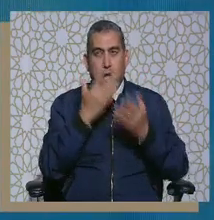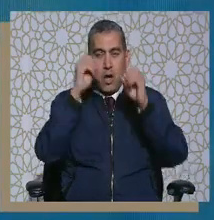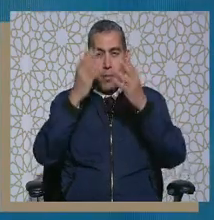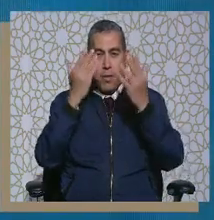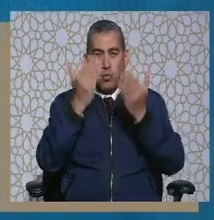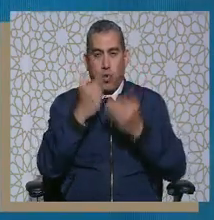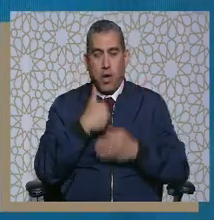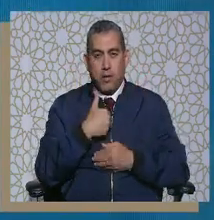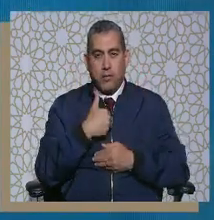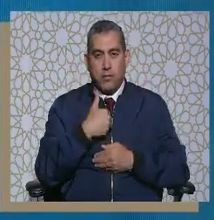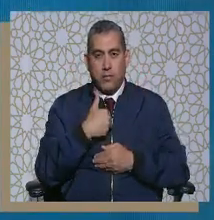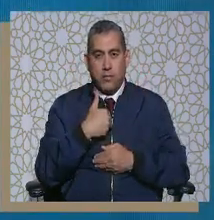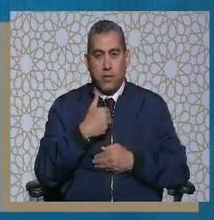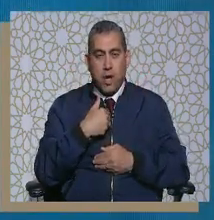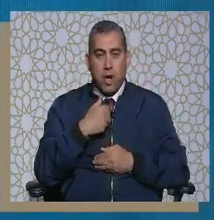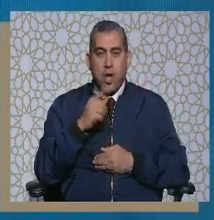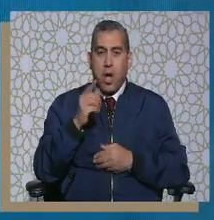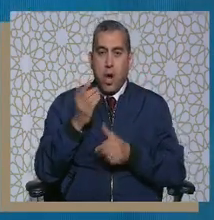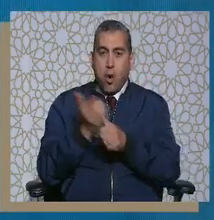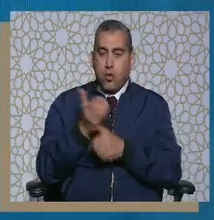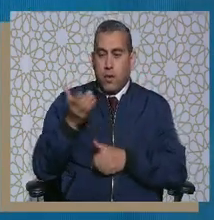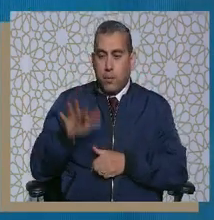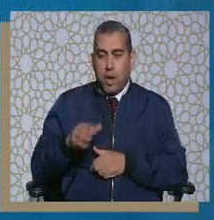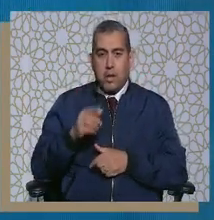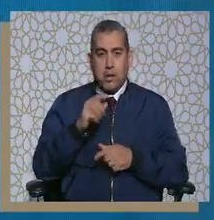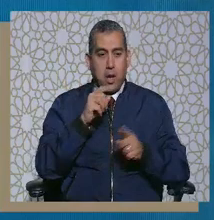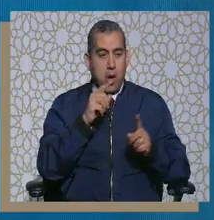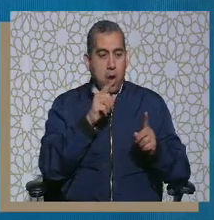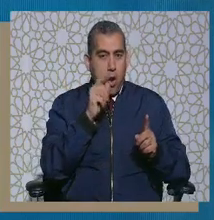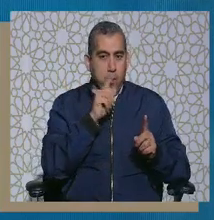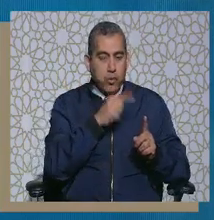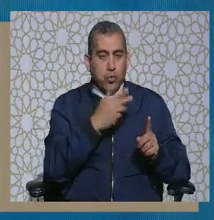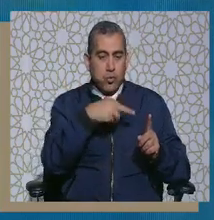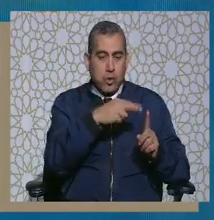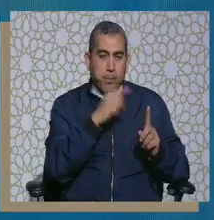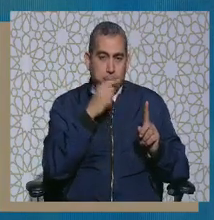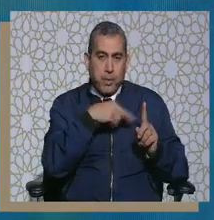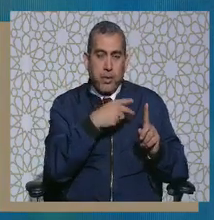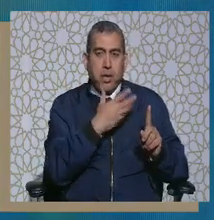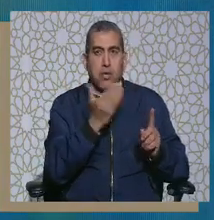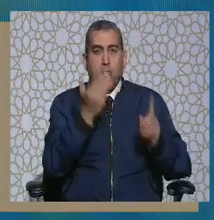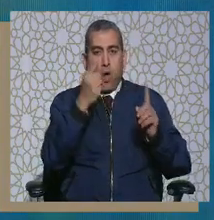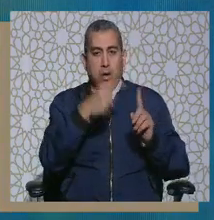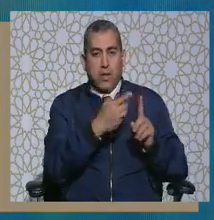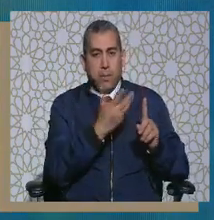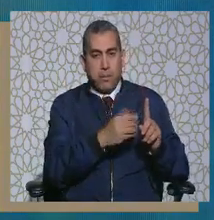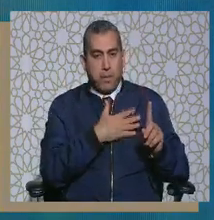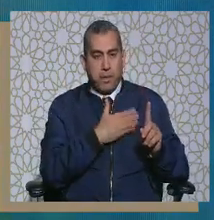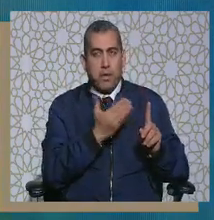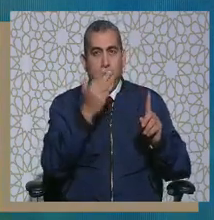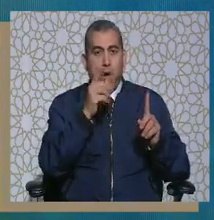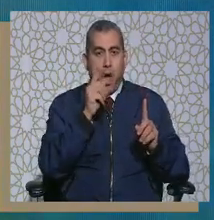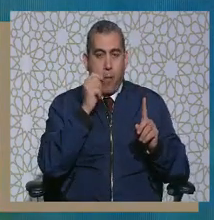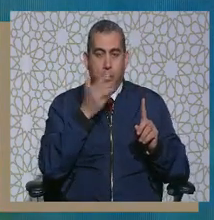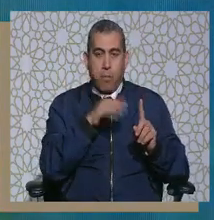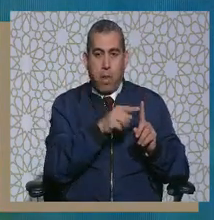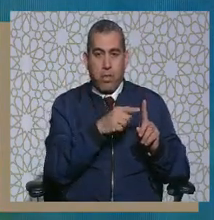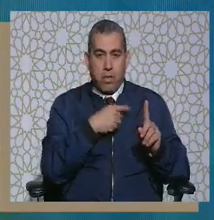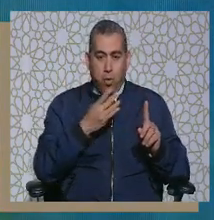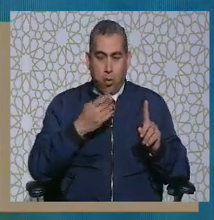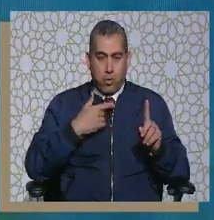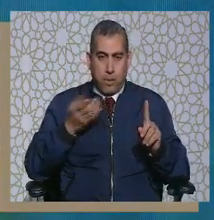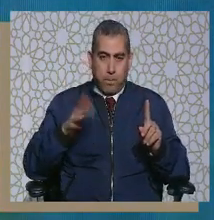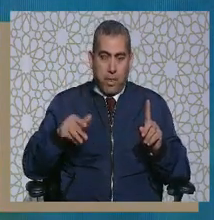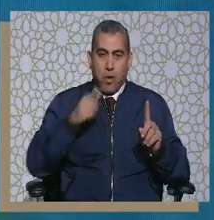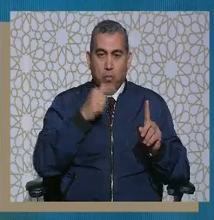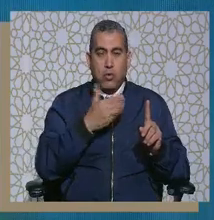لك انا انا ارمله وبنتي يتيمه انا بس طالبه ان انت تدعي لي انا وبنتي ربنا يفتح عليكي ويجبر خاطرك